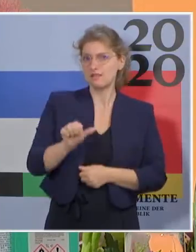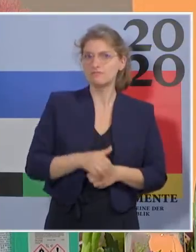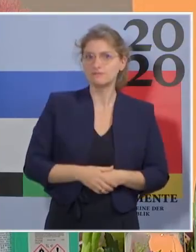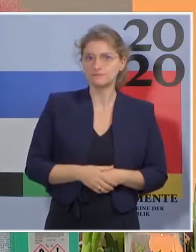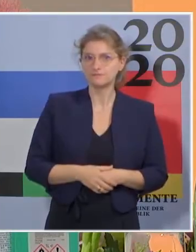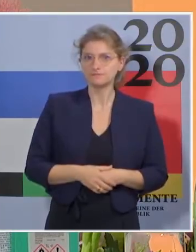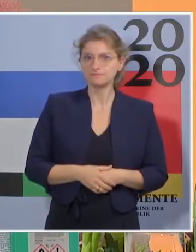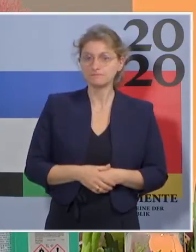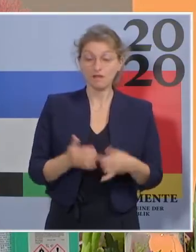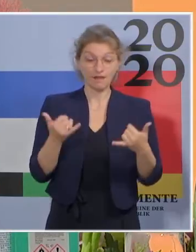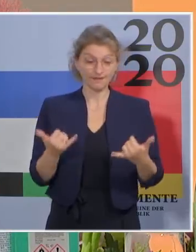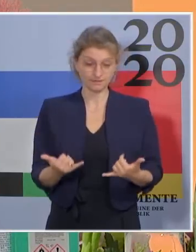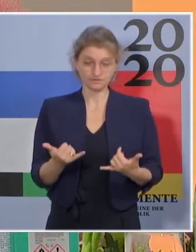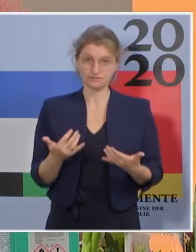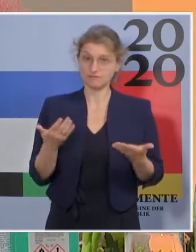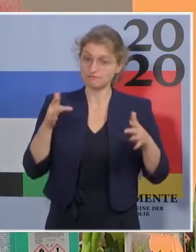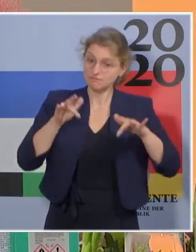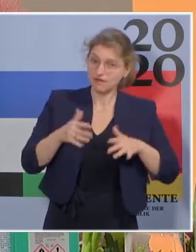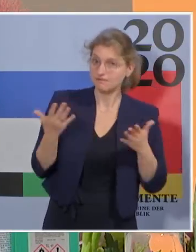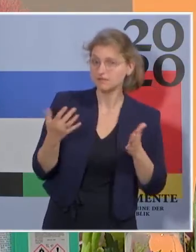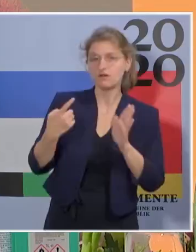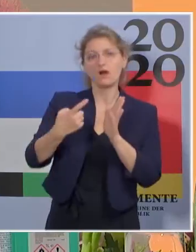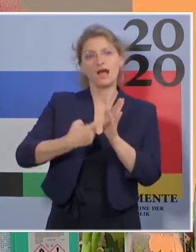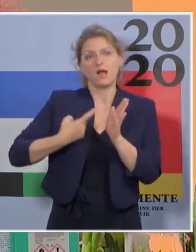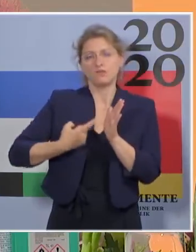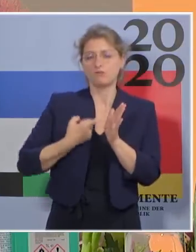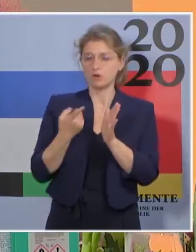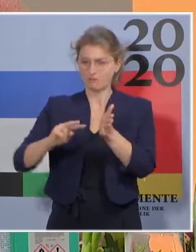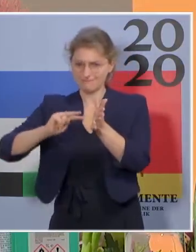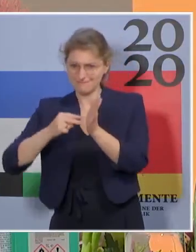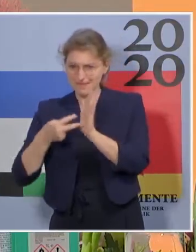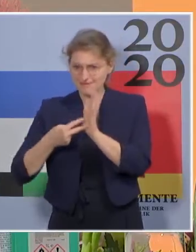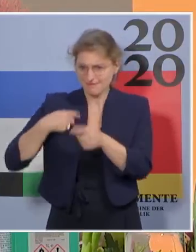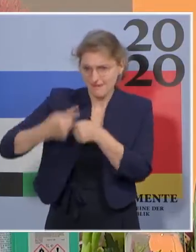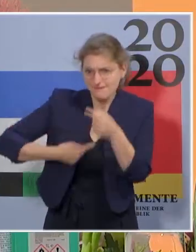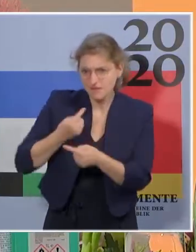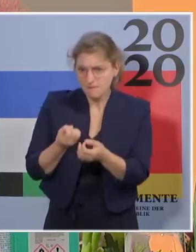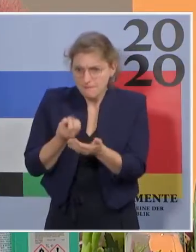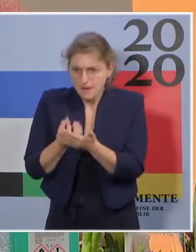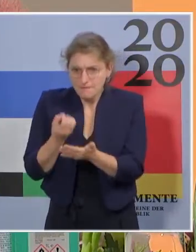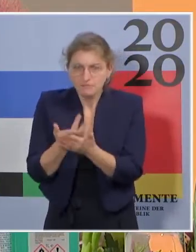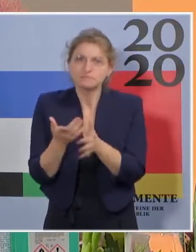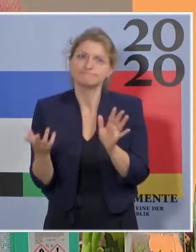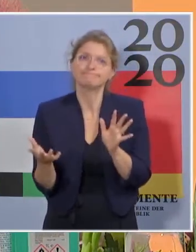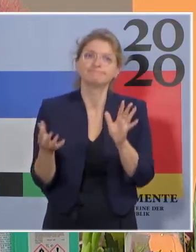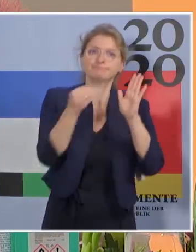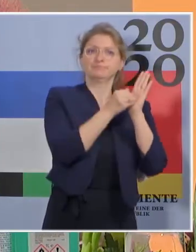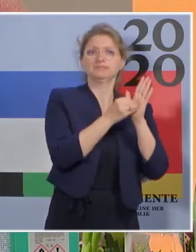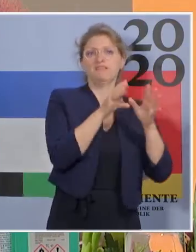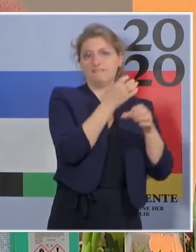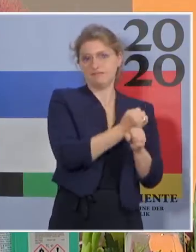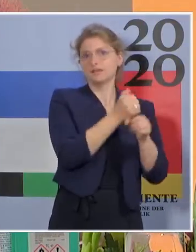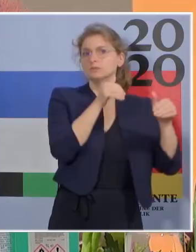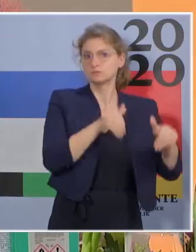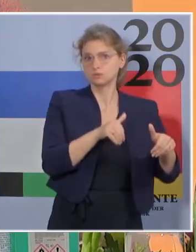Gegenwärtig stehen wir vor der Herausforderung, den technischen Wandel in der Verfassung auch abzubilden. Wir